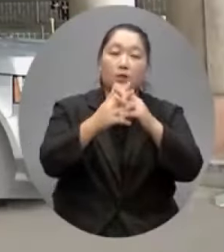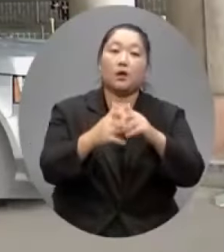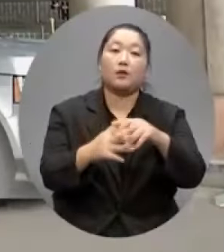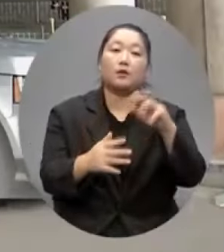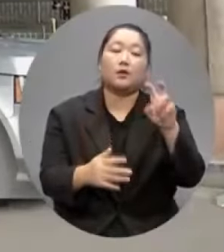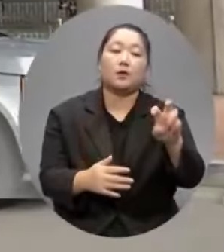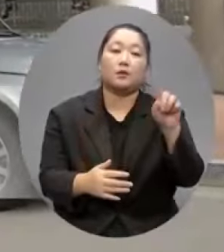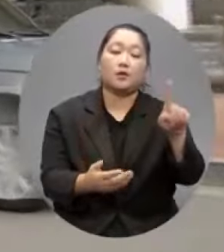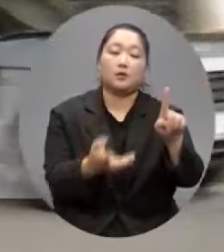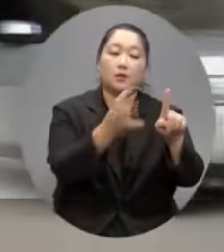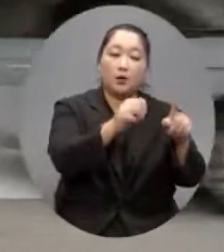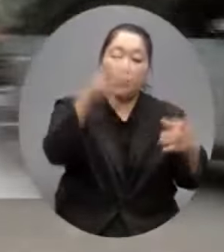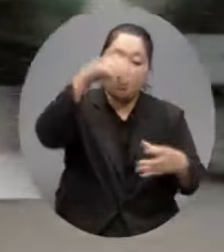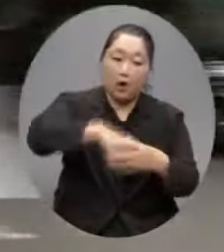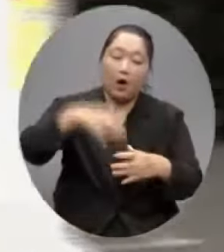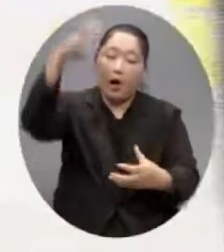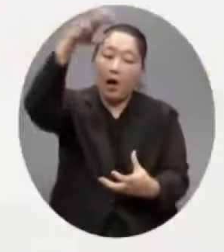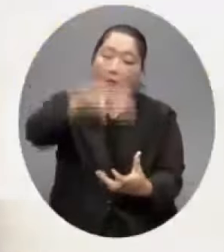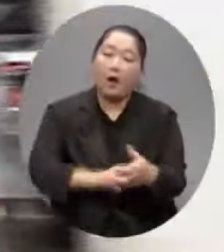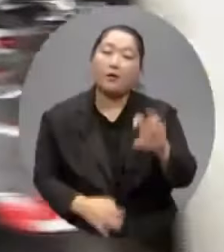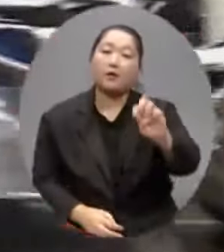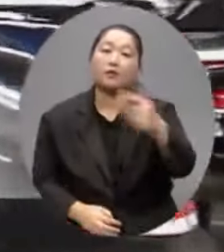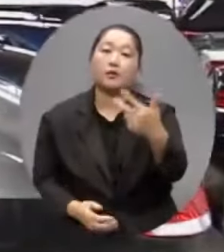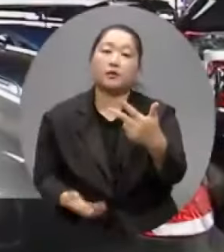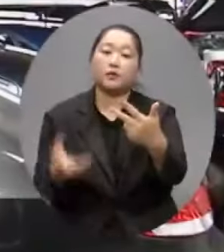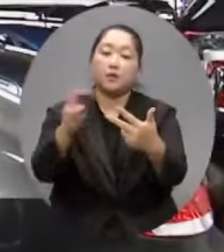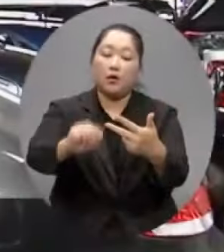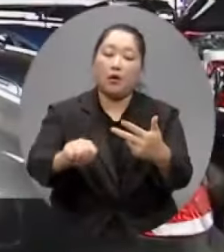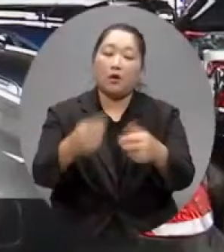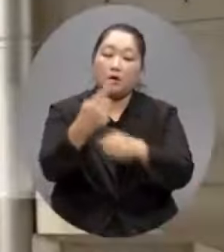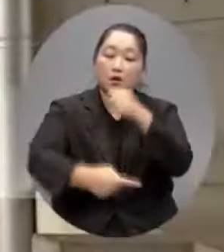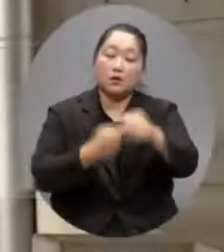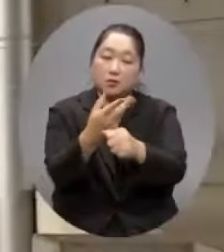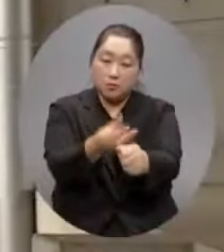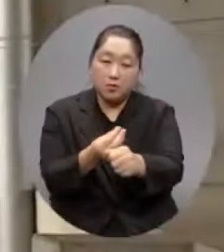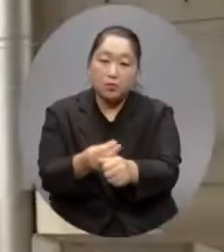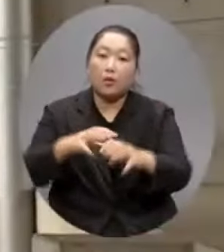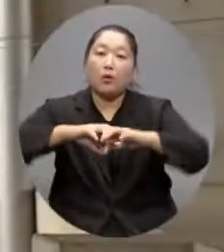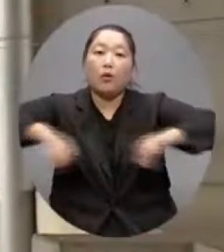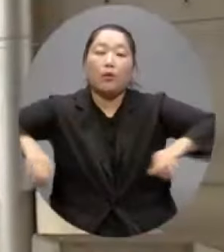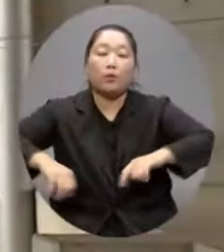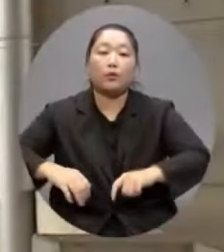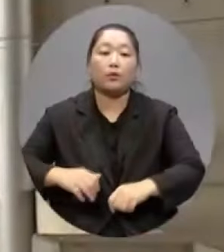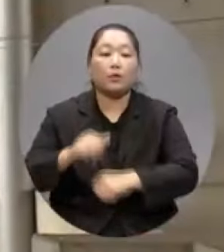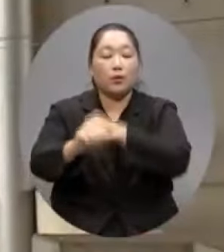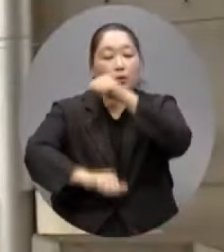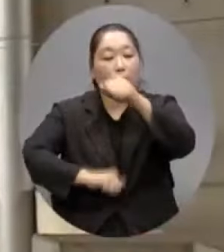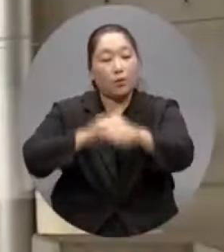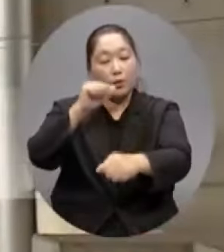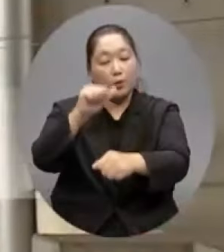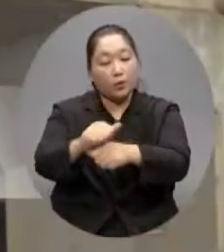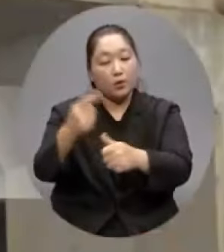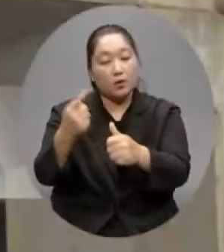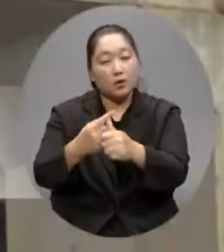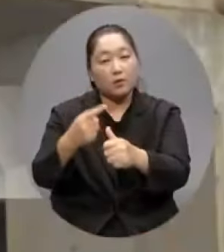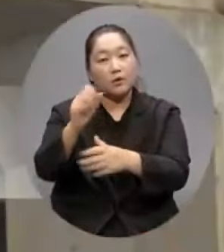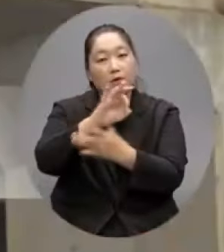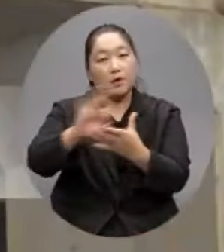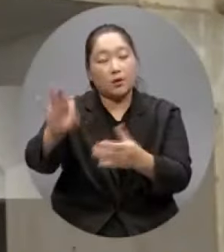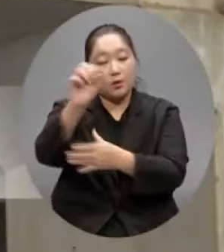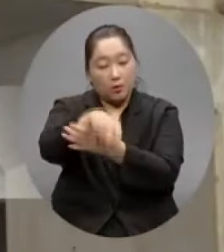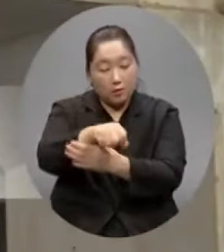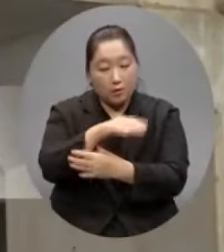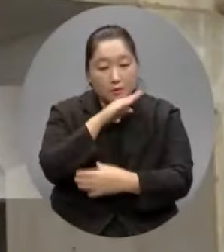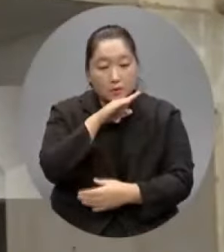모두 37억 천여만 원에 연간 임대료는 별도입니다. 5년마다 사용 허가도 받아야 하는데 허가